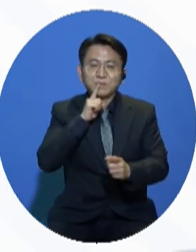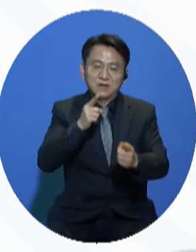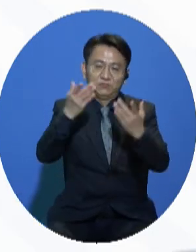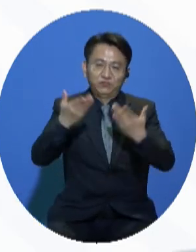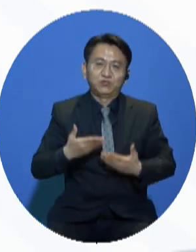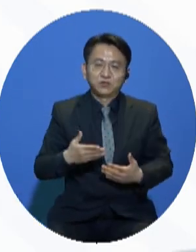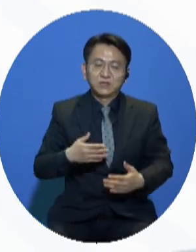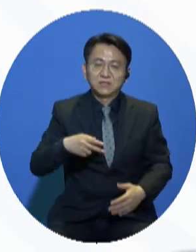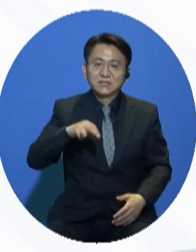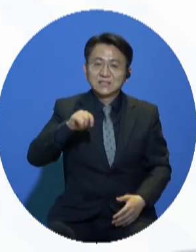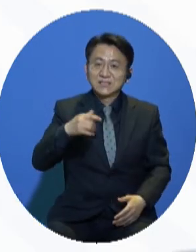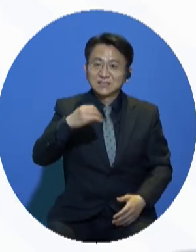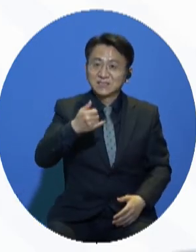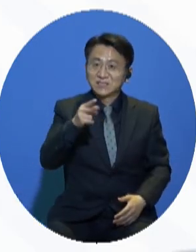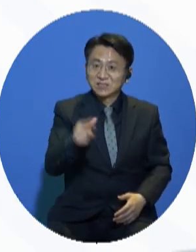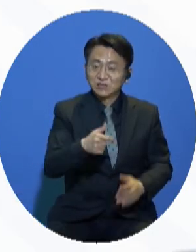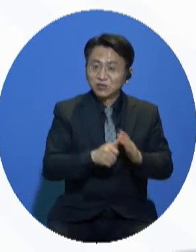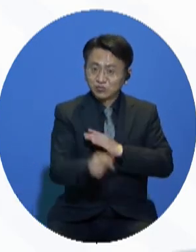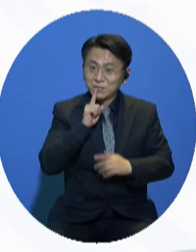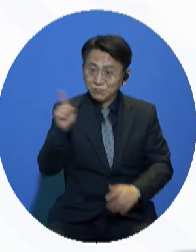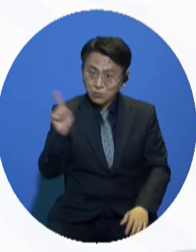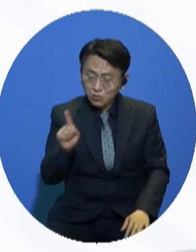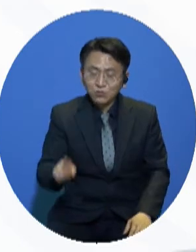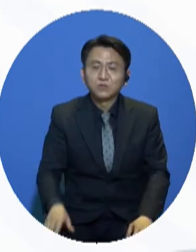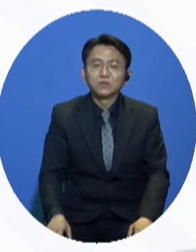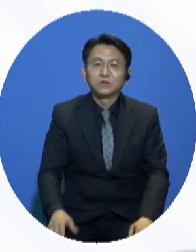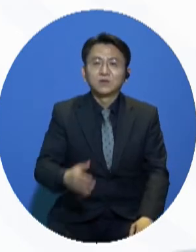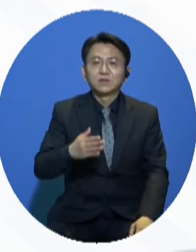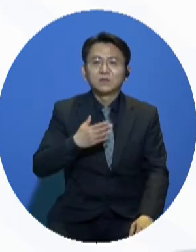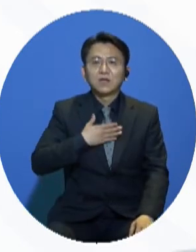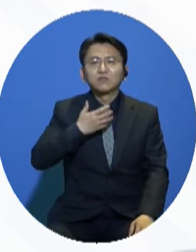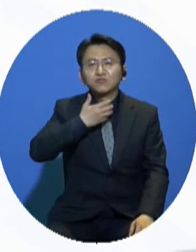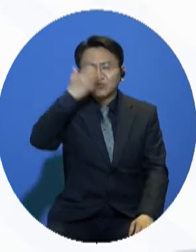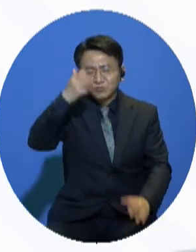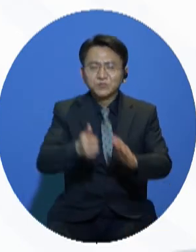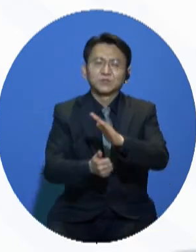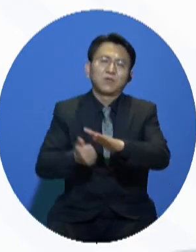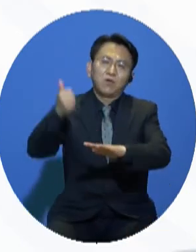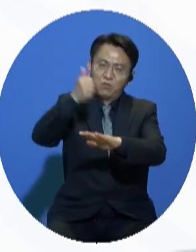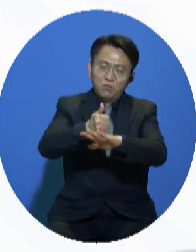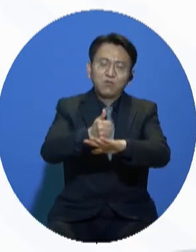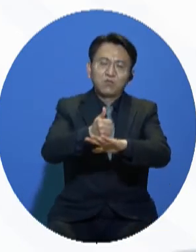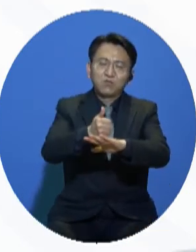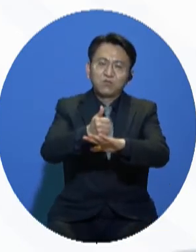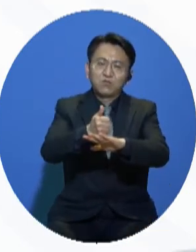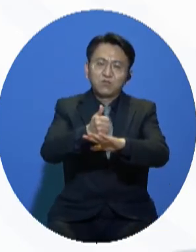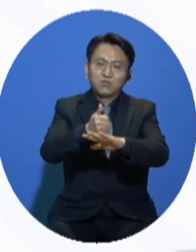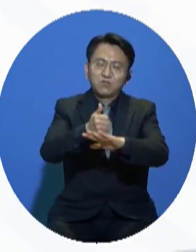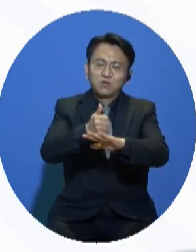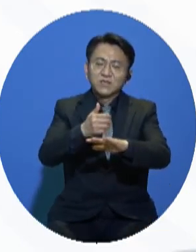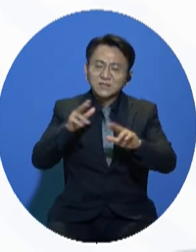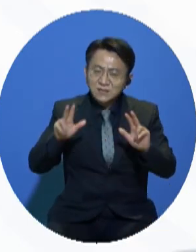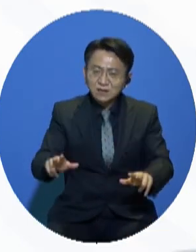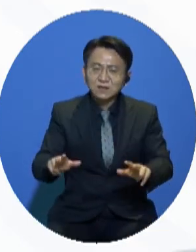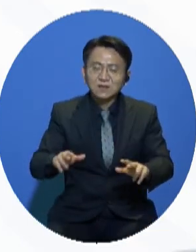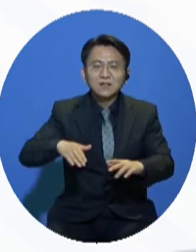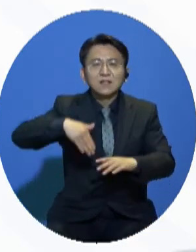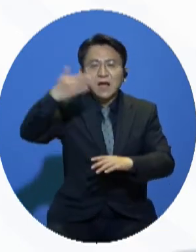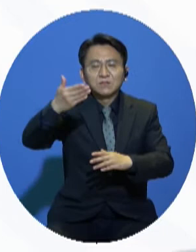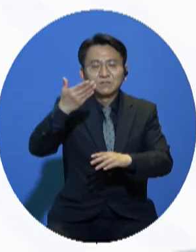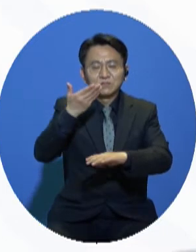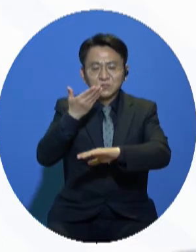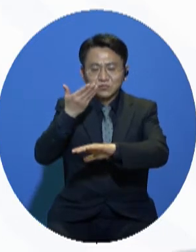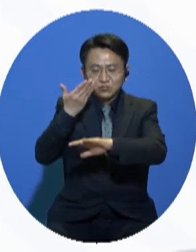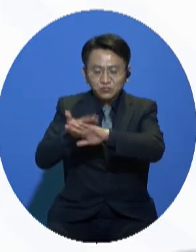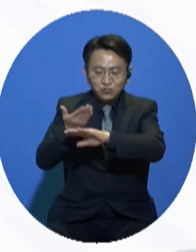했습니다. 신의현 선수는 이런 얘기를 했습니다. 자신이 꿈을 이루었다, 꿈을 실현했다. 그리고 이제는 다음